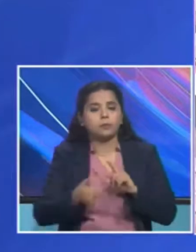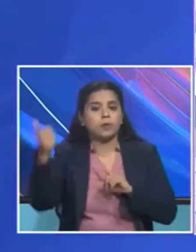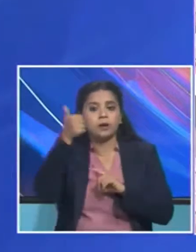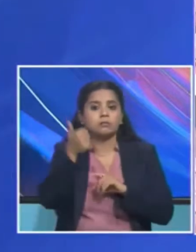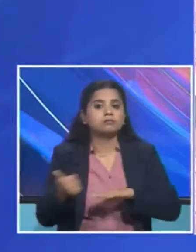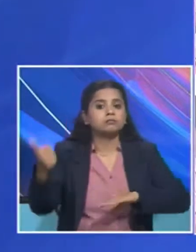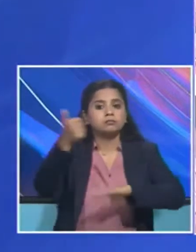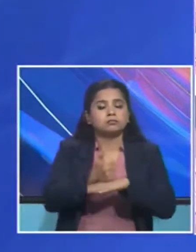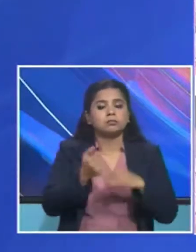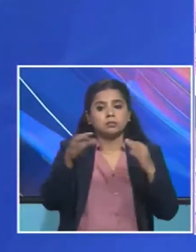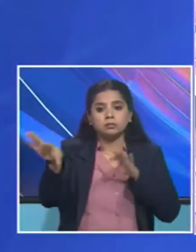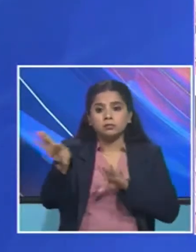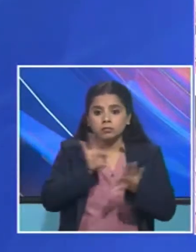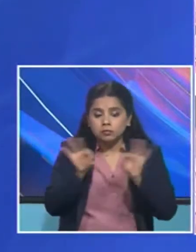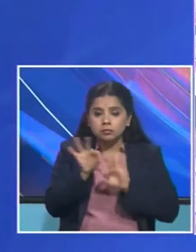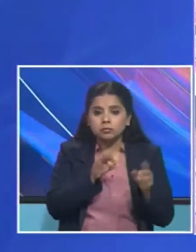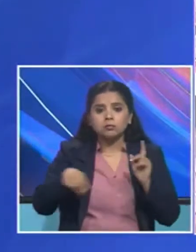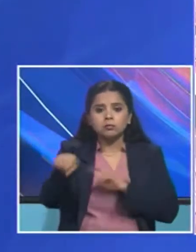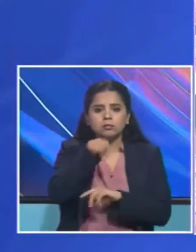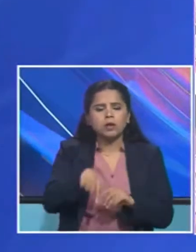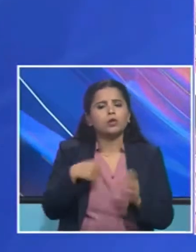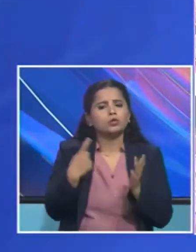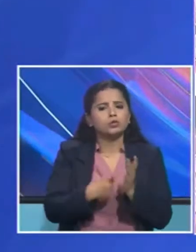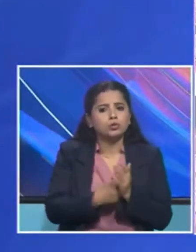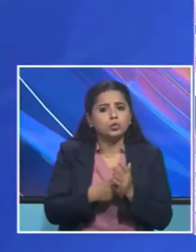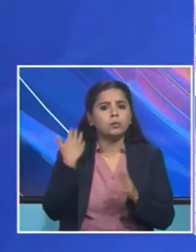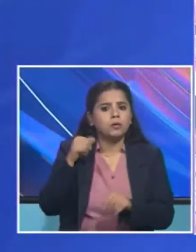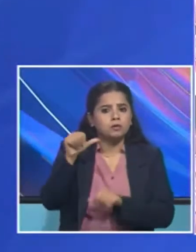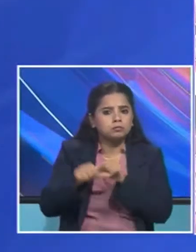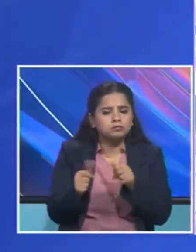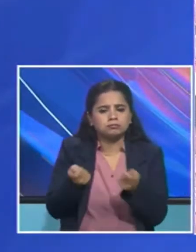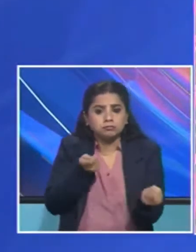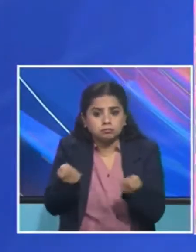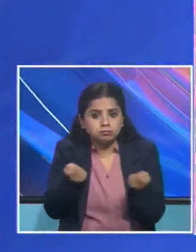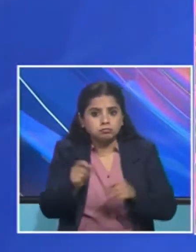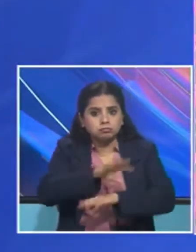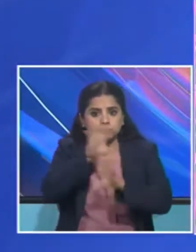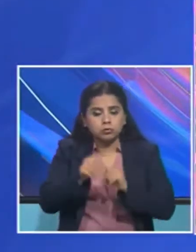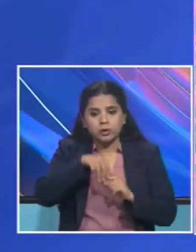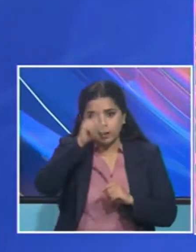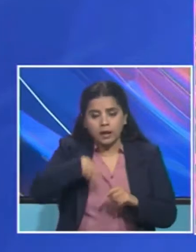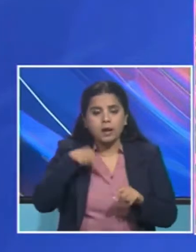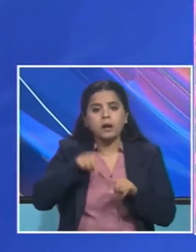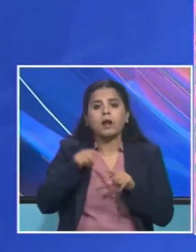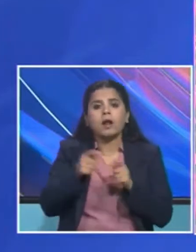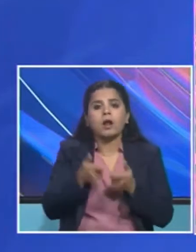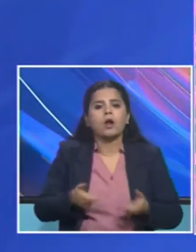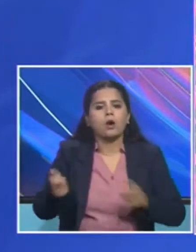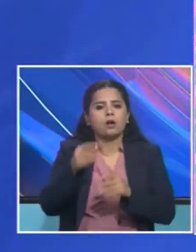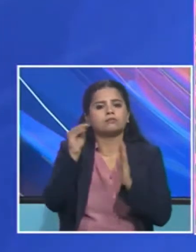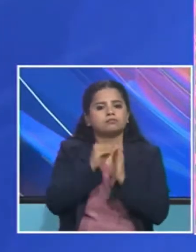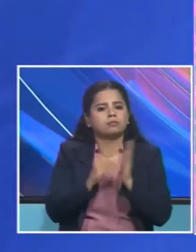के निर्वाचन का अधीक्षण, निर्देशन और नियंत्रण भारत निर्वाचन आयोग में निहित है और